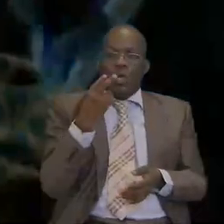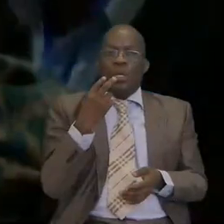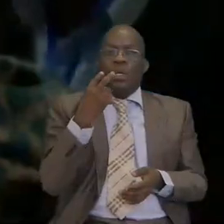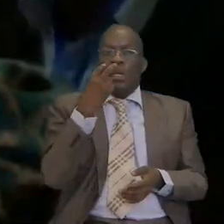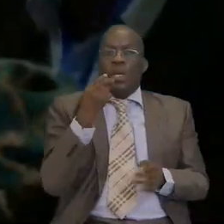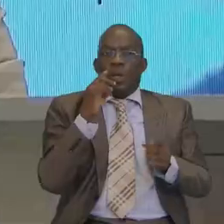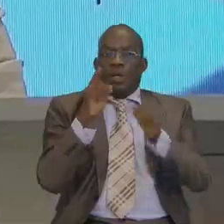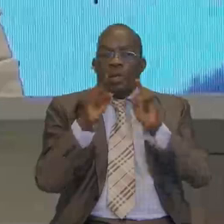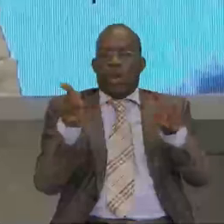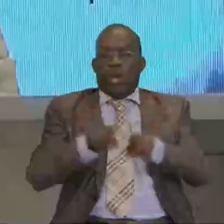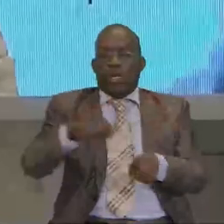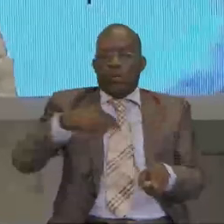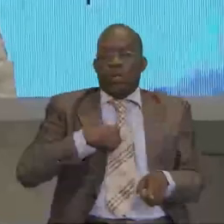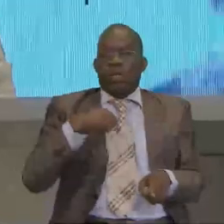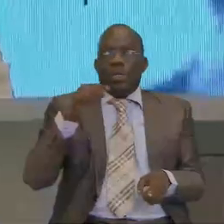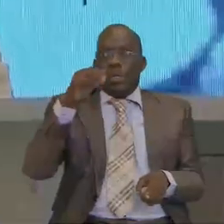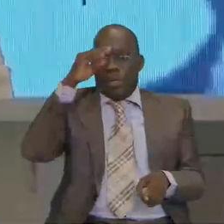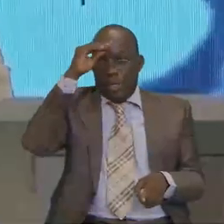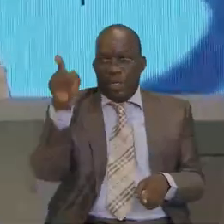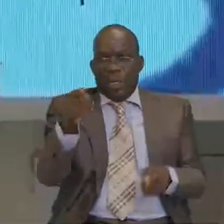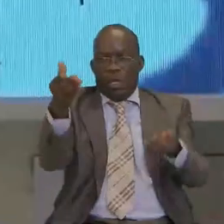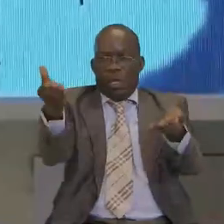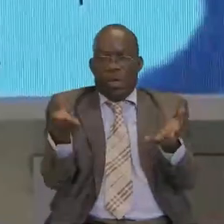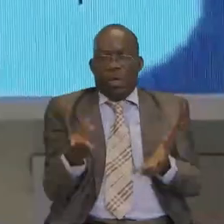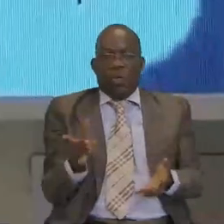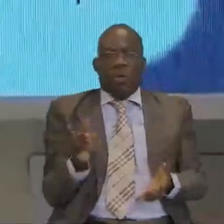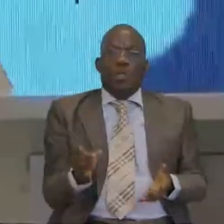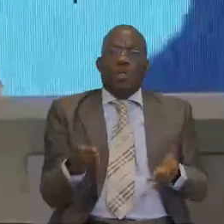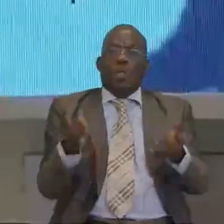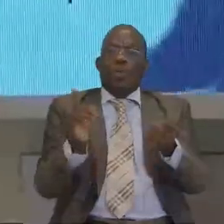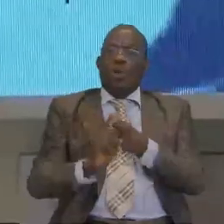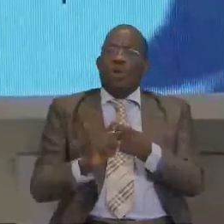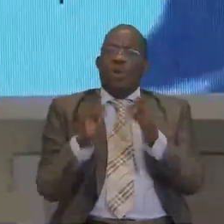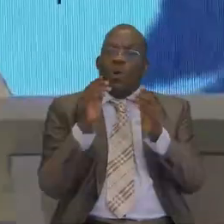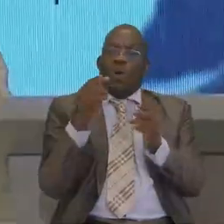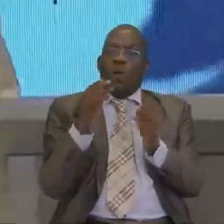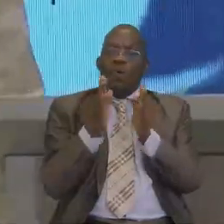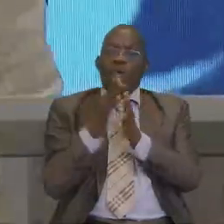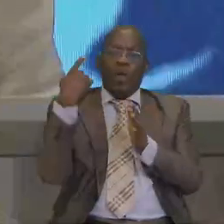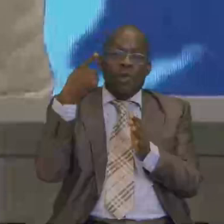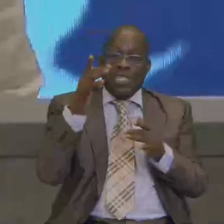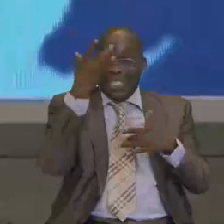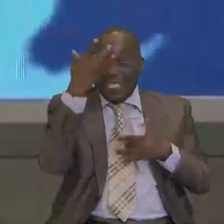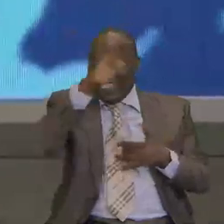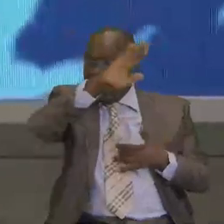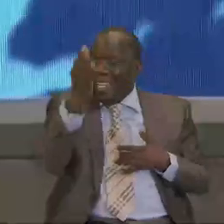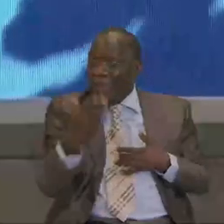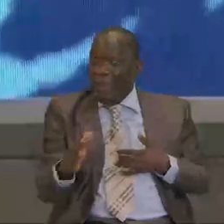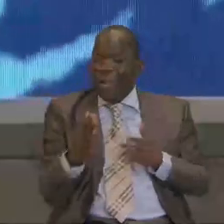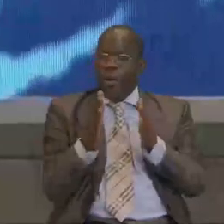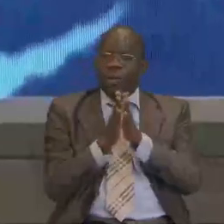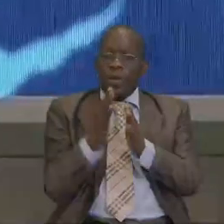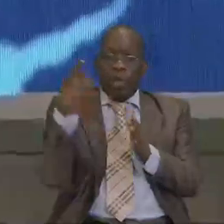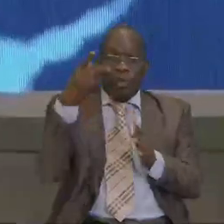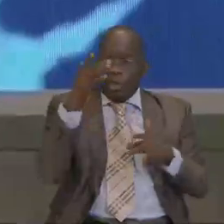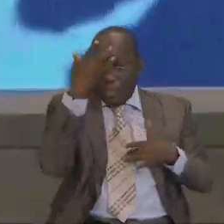Et il voulait prier pour les malades. Il n'avait jamais prié pour les malades de toute sa vie. Mais il a